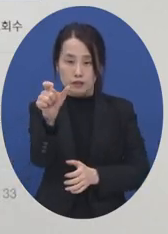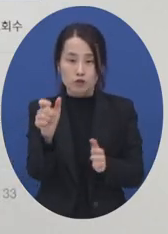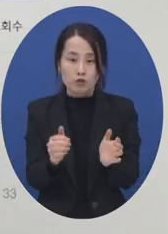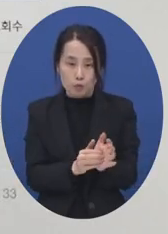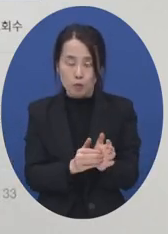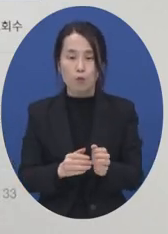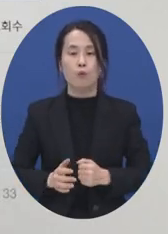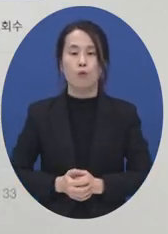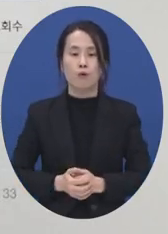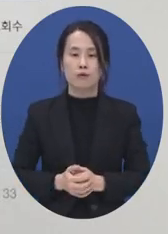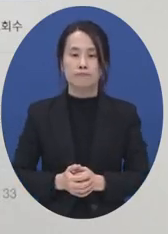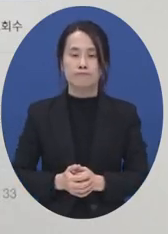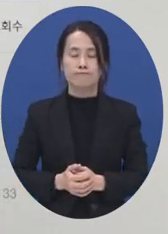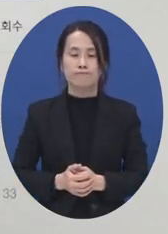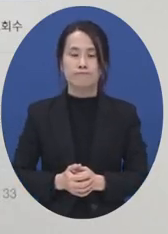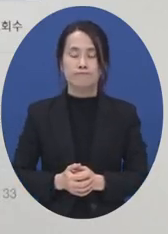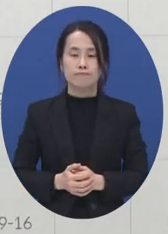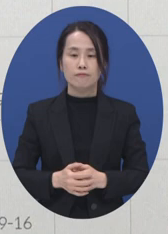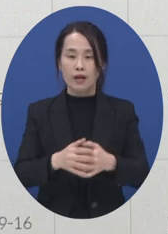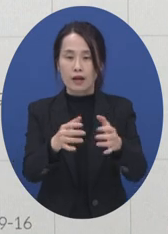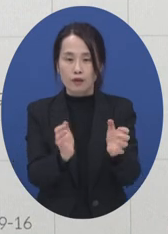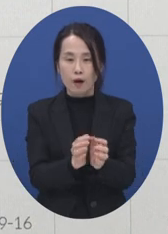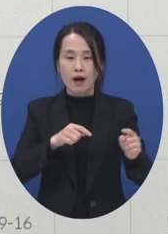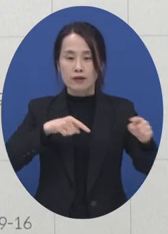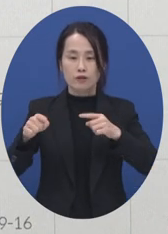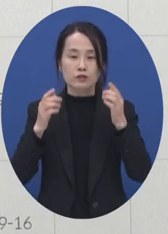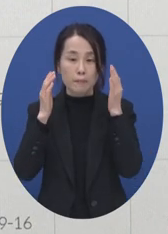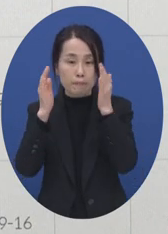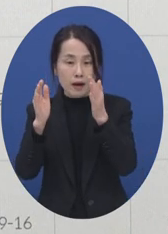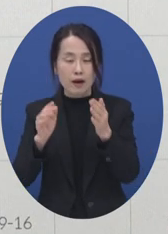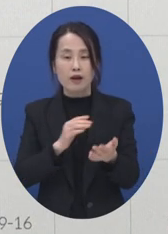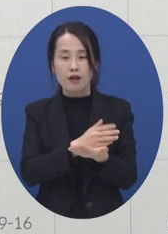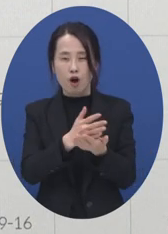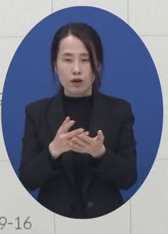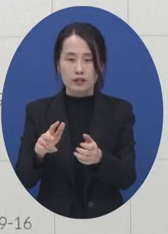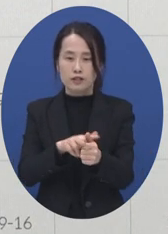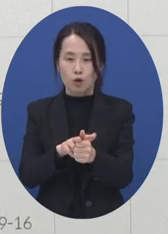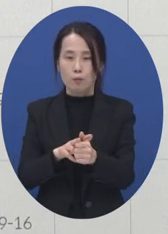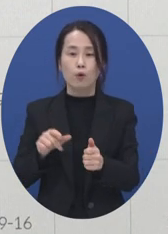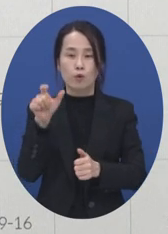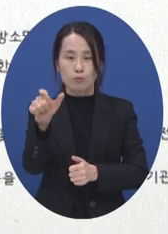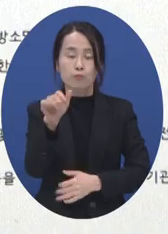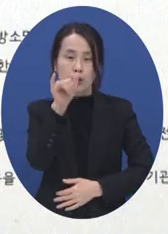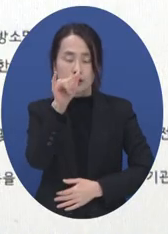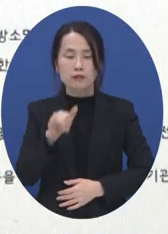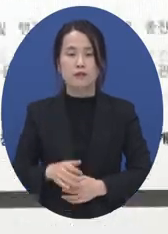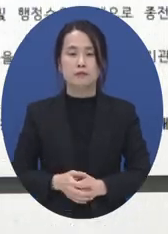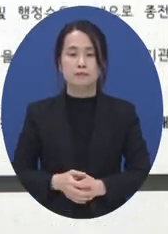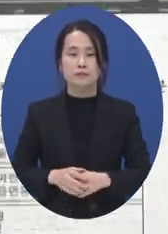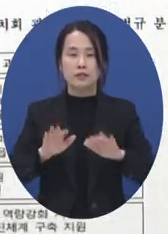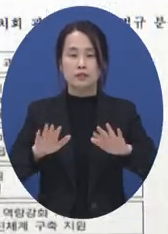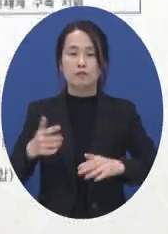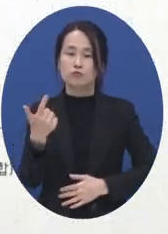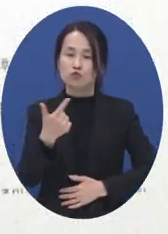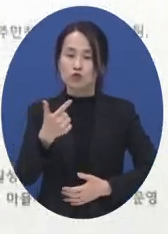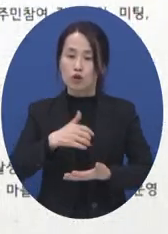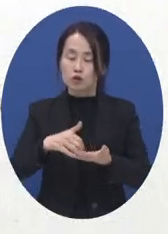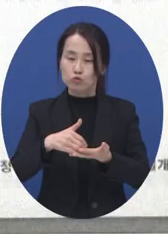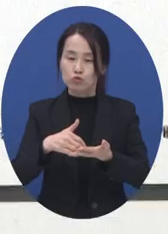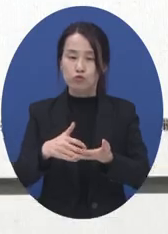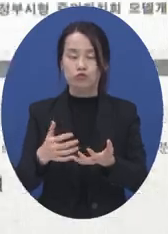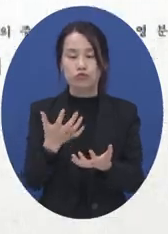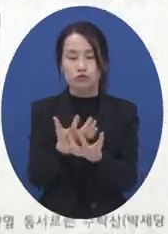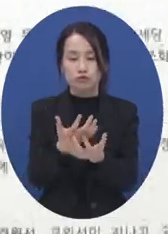기간과 타임 아카이브 정책 동향 등 코 테 즈 다양성을 높였습니다 현재 6000여 권에 달하는